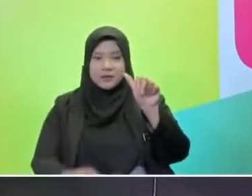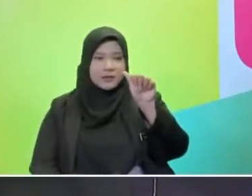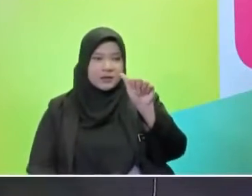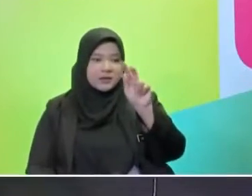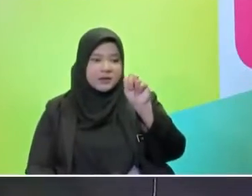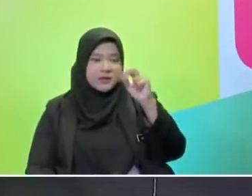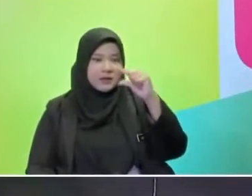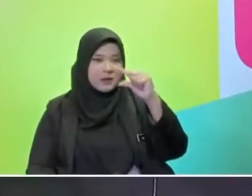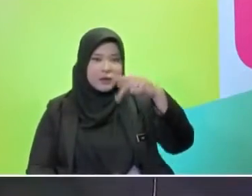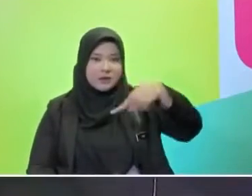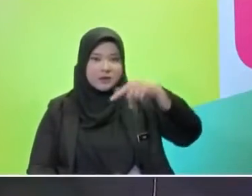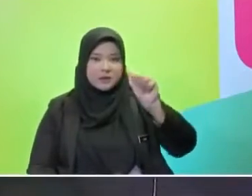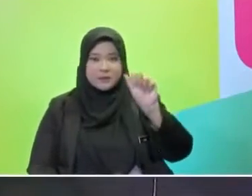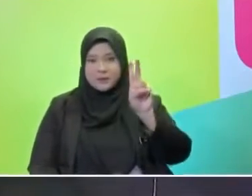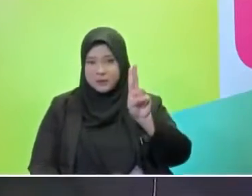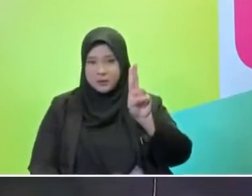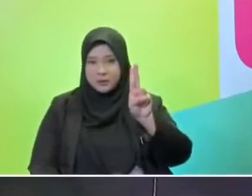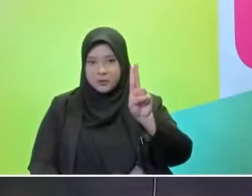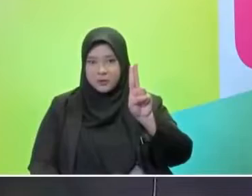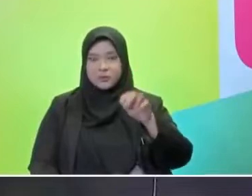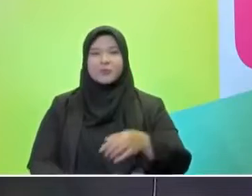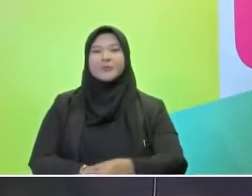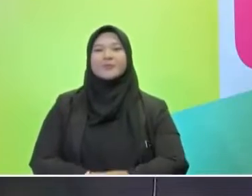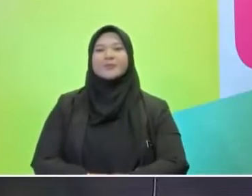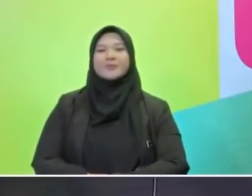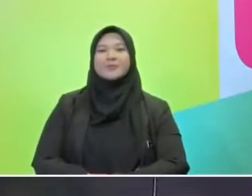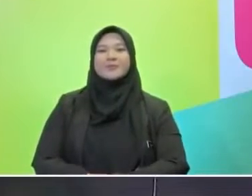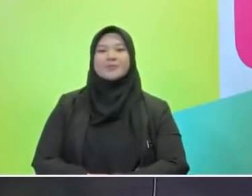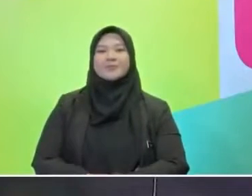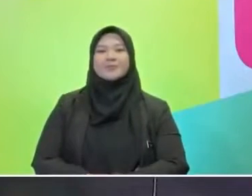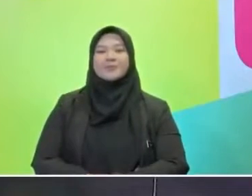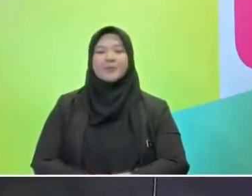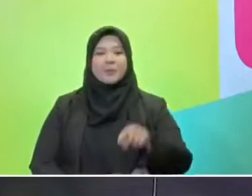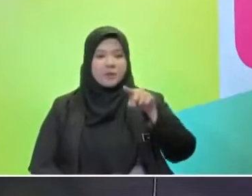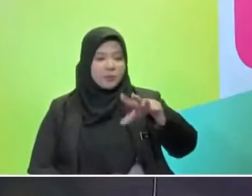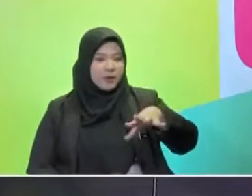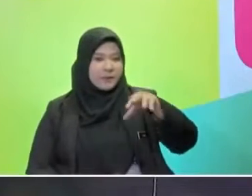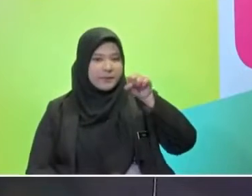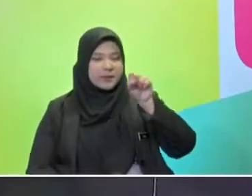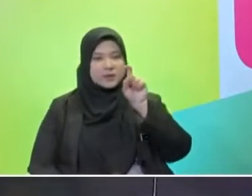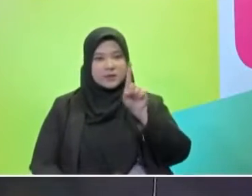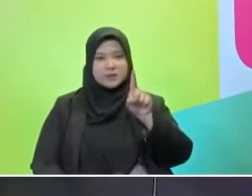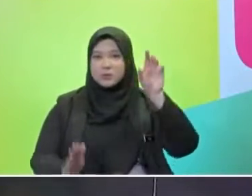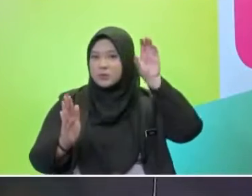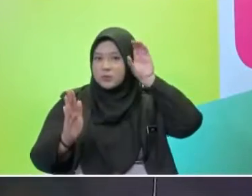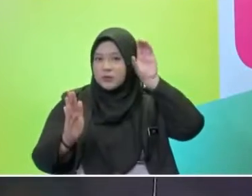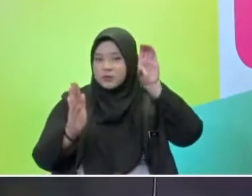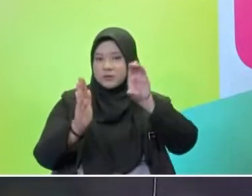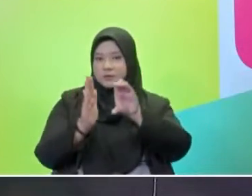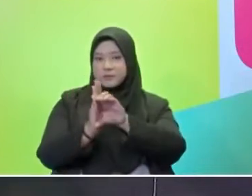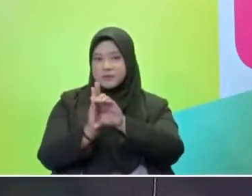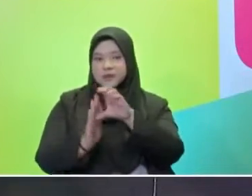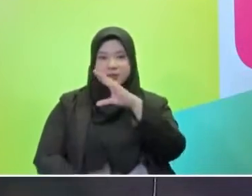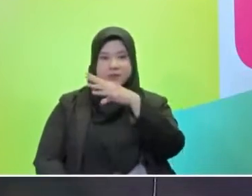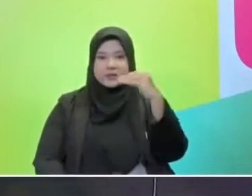kan. Okey cikgu, macam mana saya nak mulakan buat sekarang? Saya punya mobile ni ambil satu gambar, ambil gambar dan ambil tali.